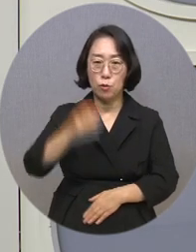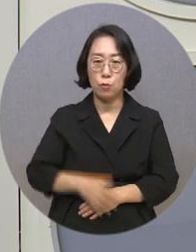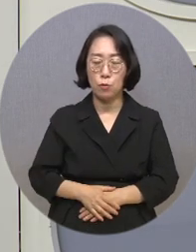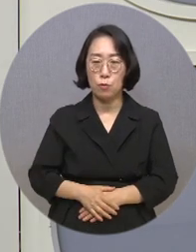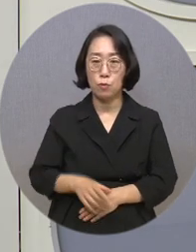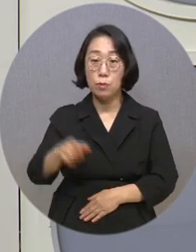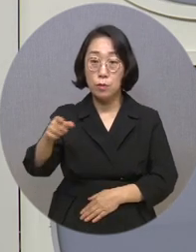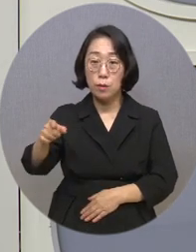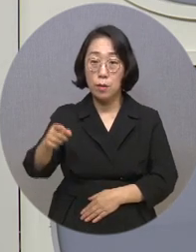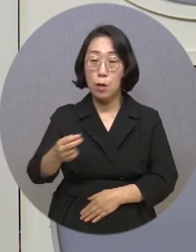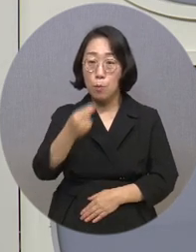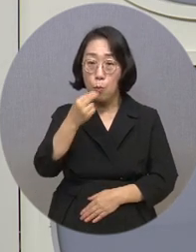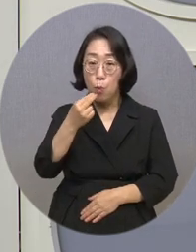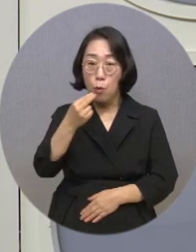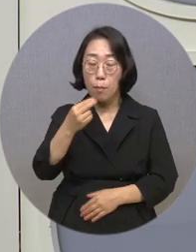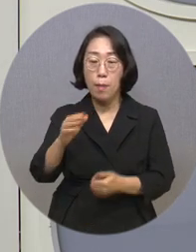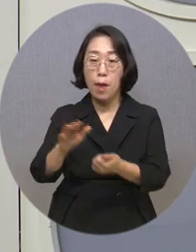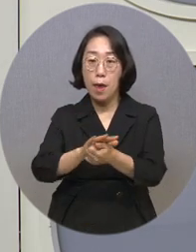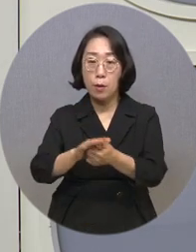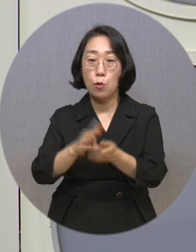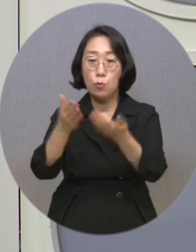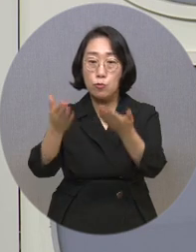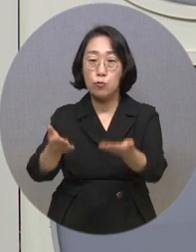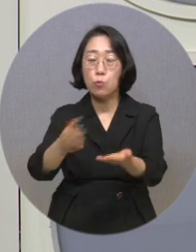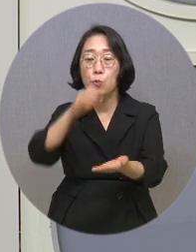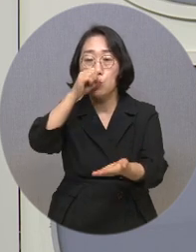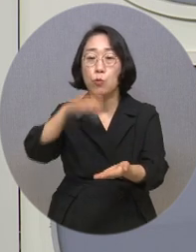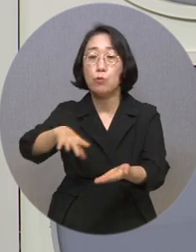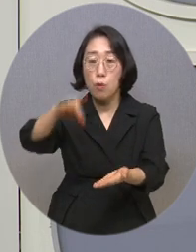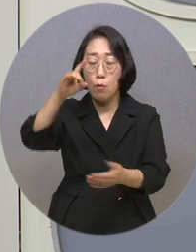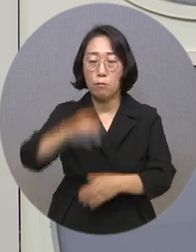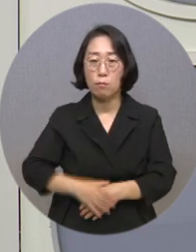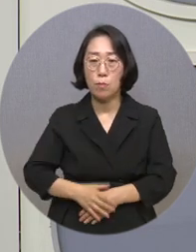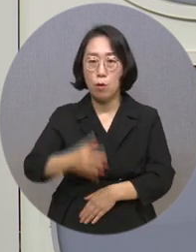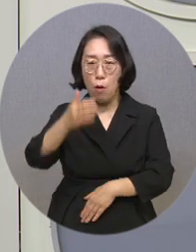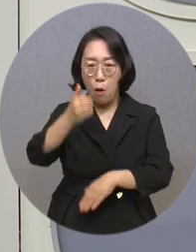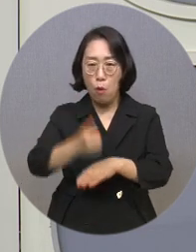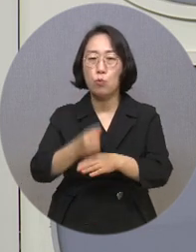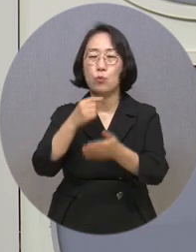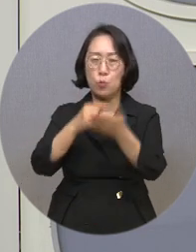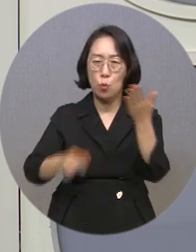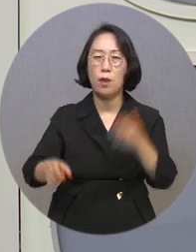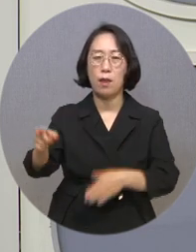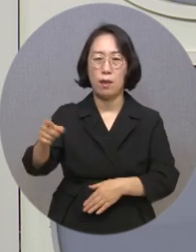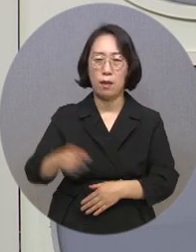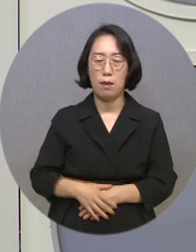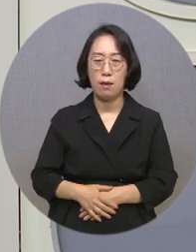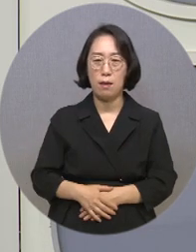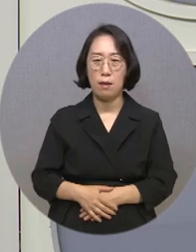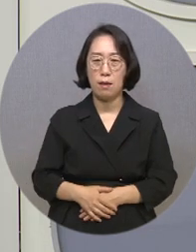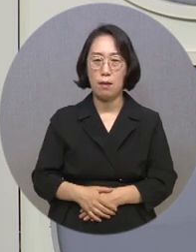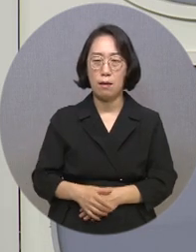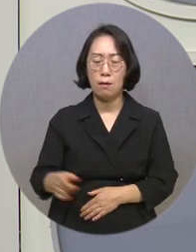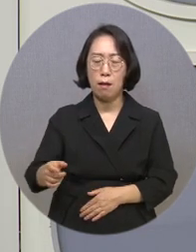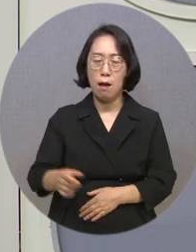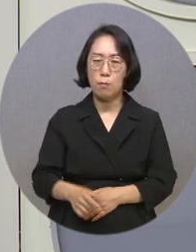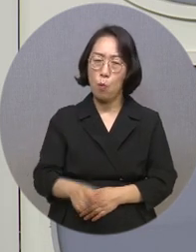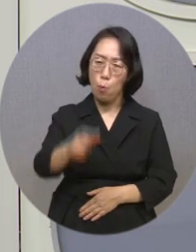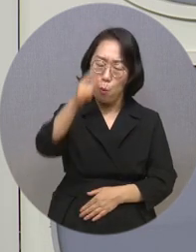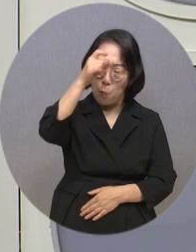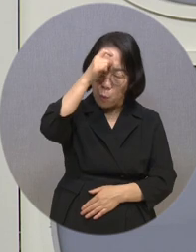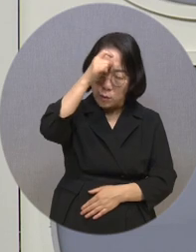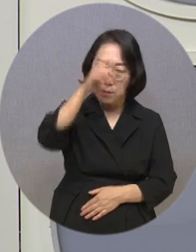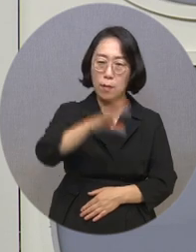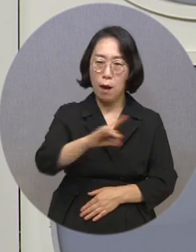우리가 보험으로 해결해 줬으면 돈을 더 많이 가져갔을 텐데 결국은 손님 났죠 그분은. 근데 그렇게 어거지 쓰는 보호자들